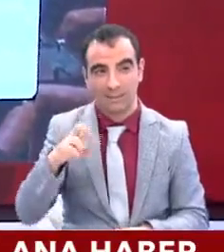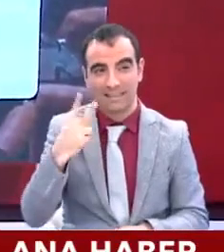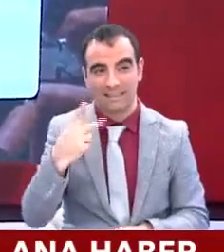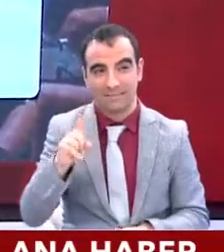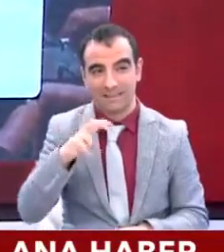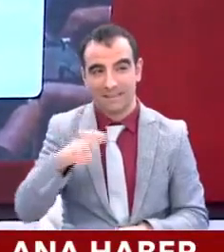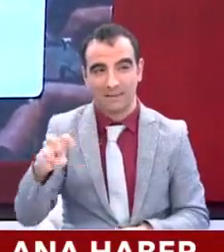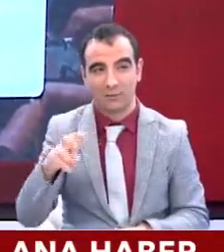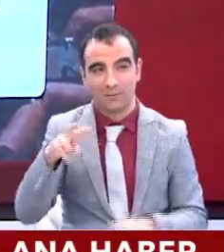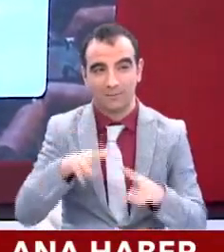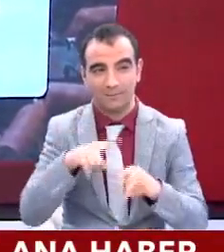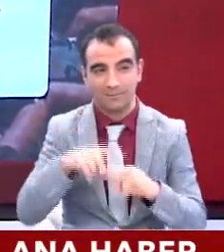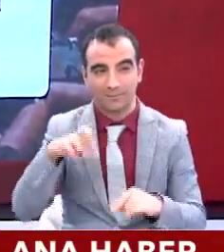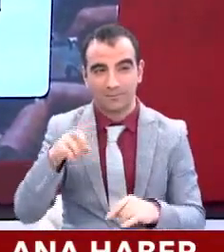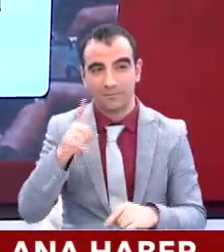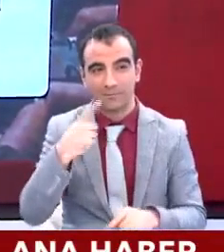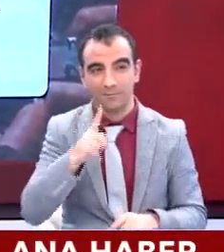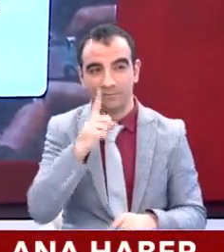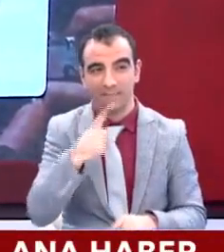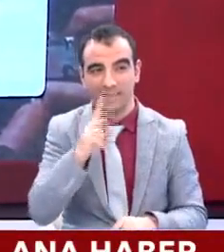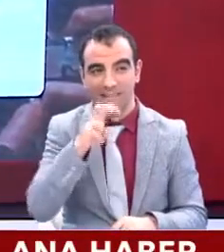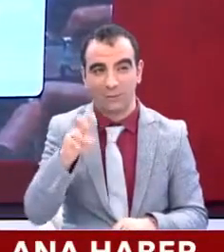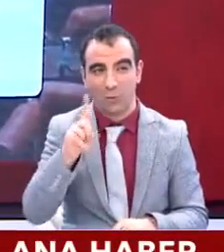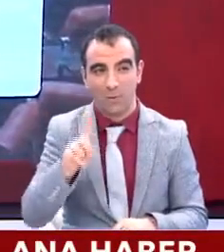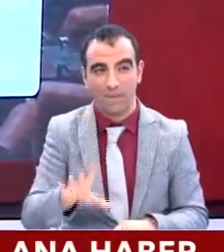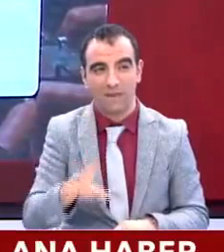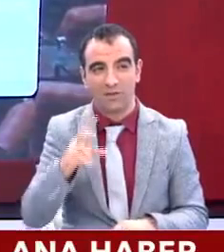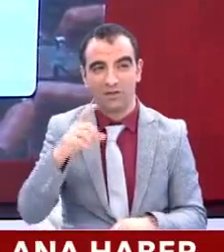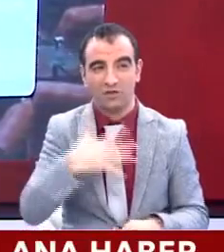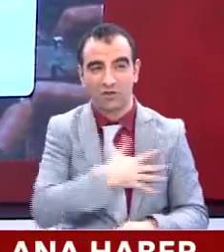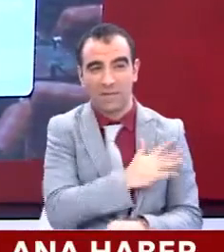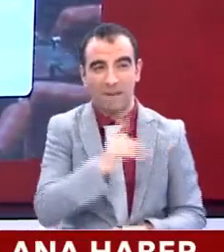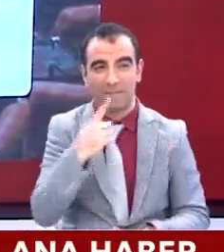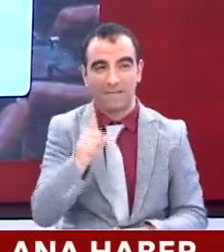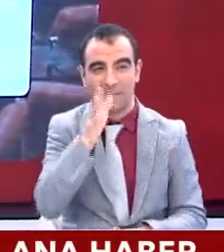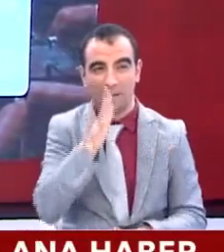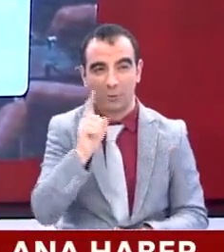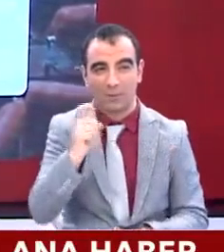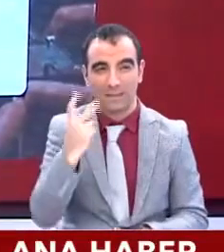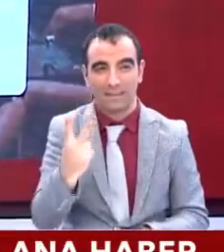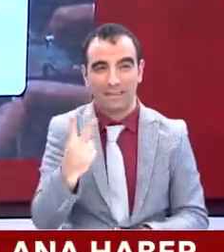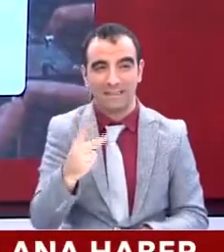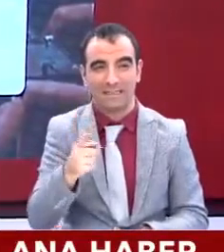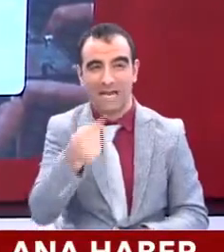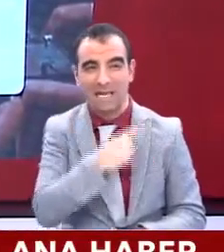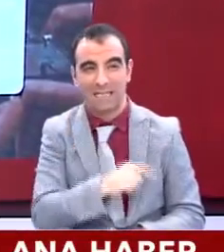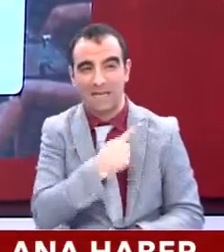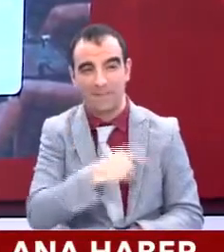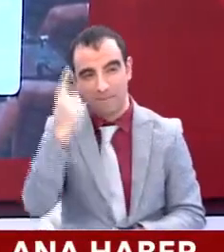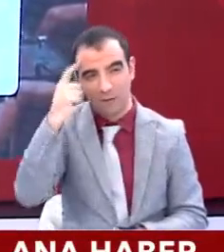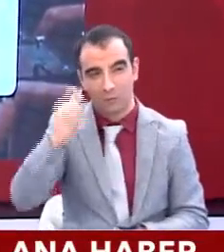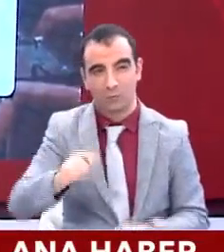2800 MHP'ye 1.180 1.815 CHP'ye 1592 aday adaylığı